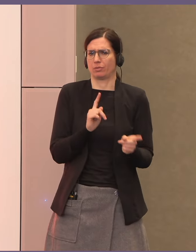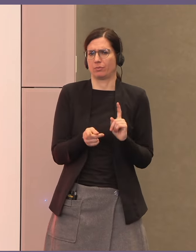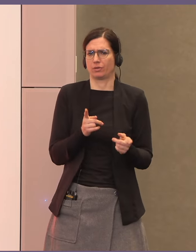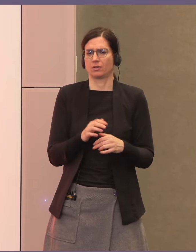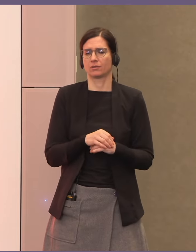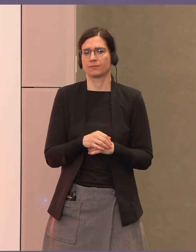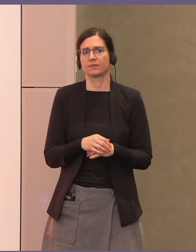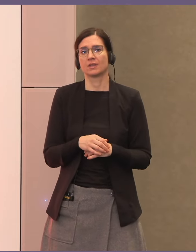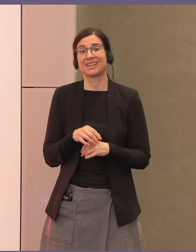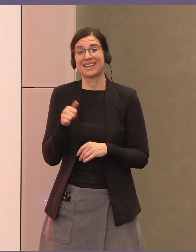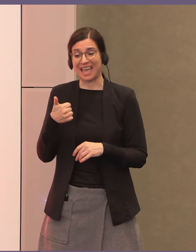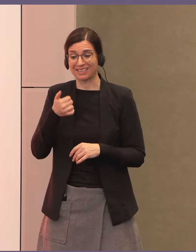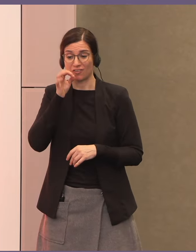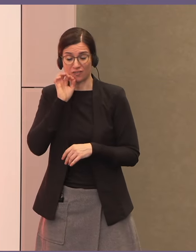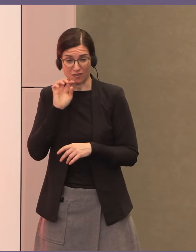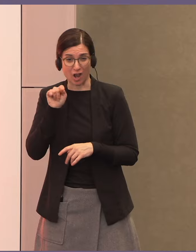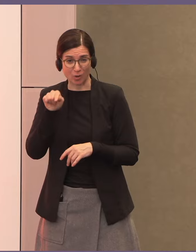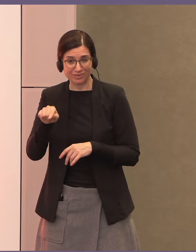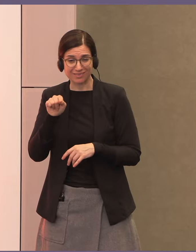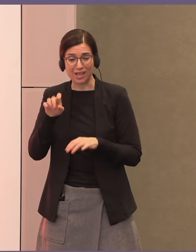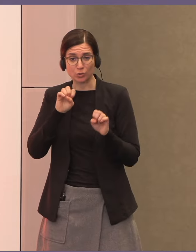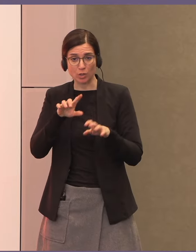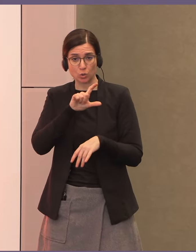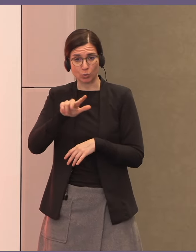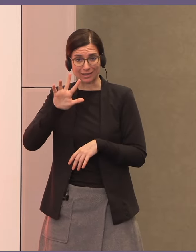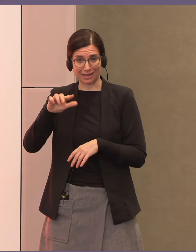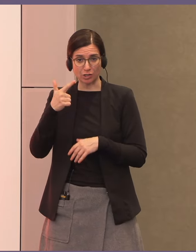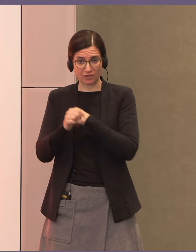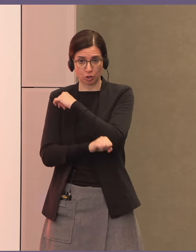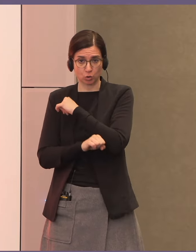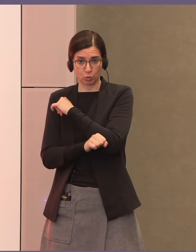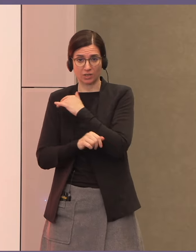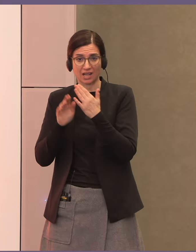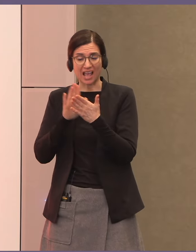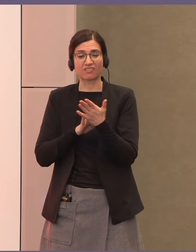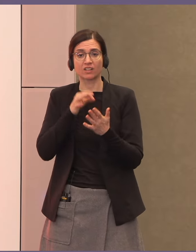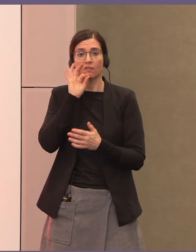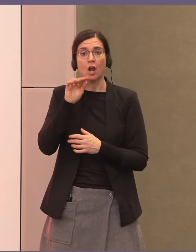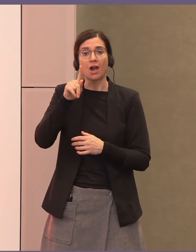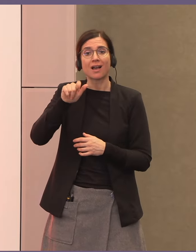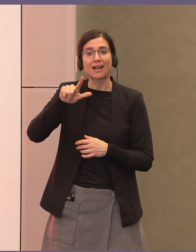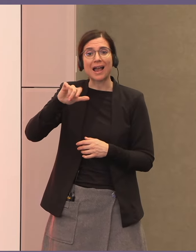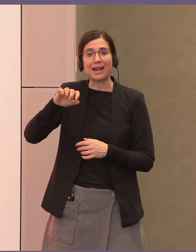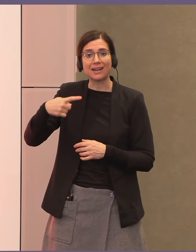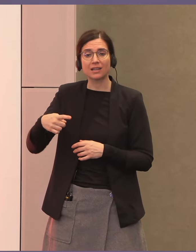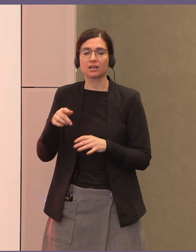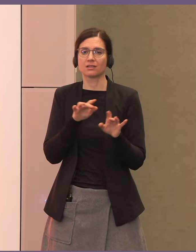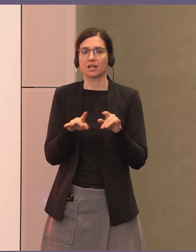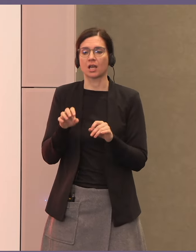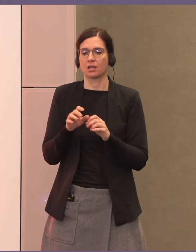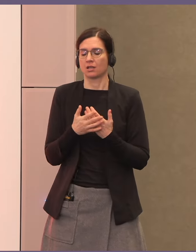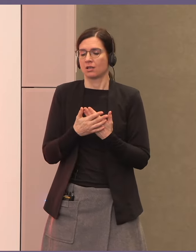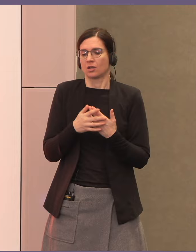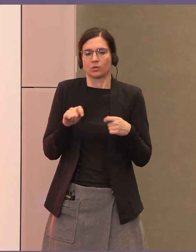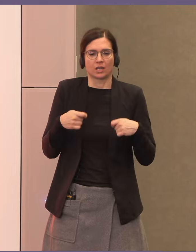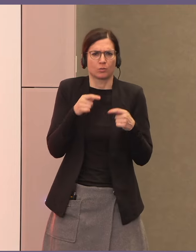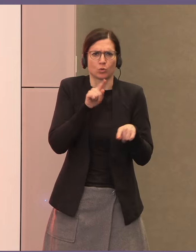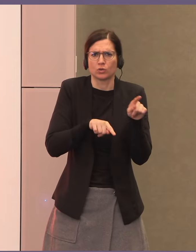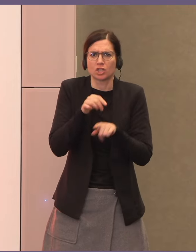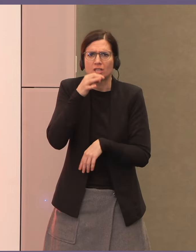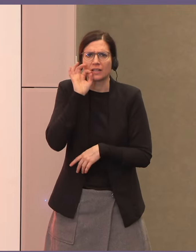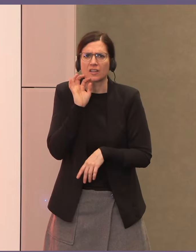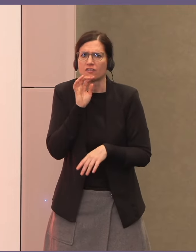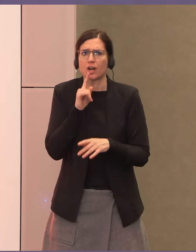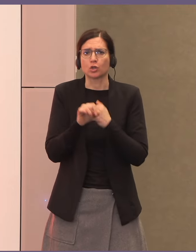erwähnte Bertha Kalig, sie begann ihr Studium 1923, Marie Jahoda, sie begann ihr Studium 1926 oder Hertha Firnberg,